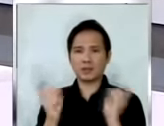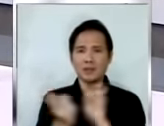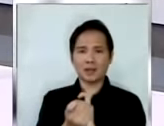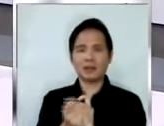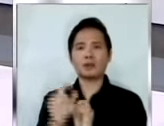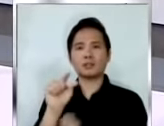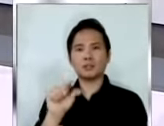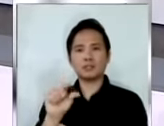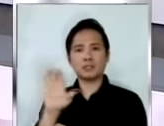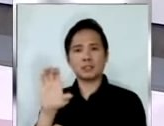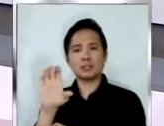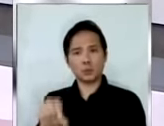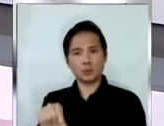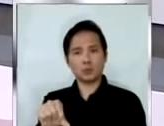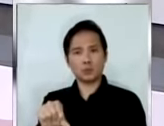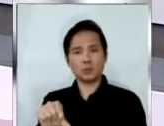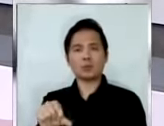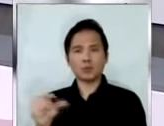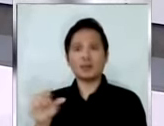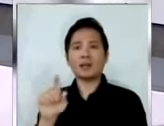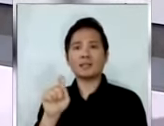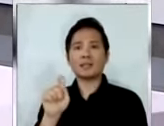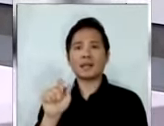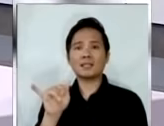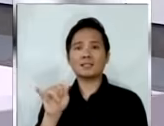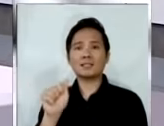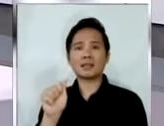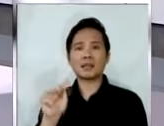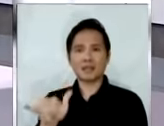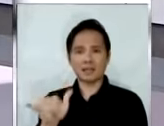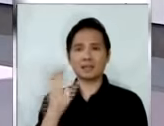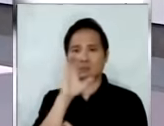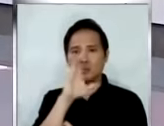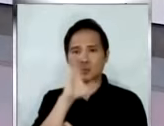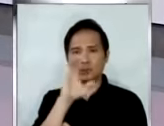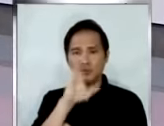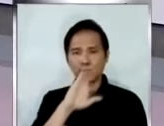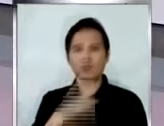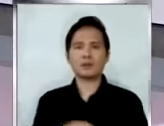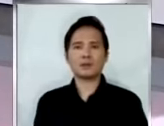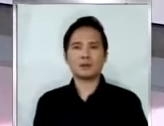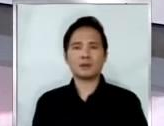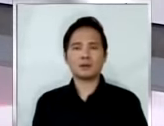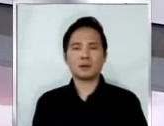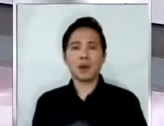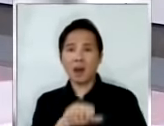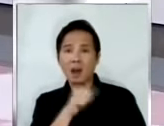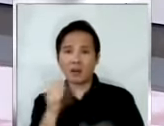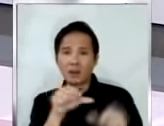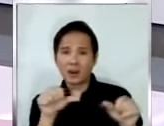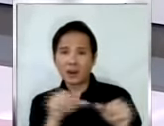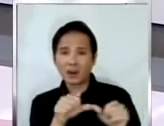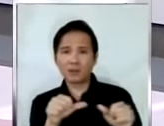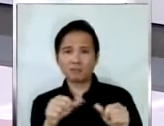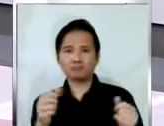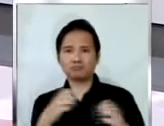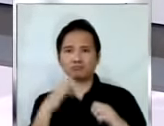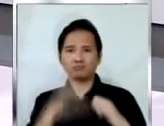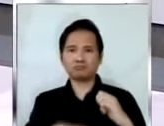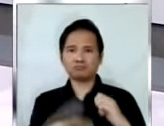ang lungsod ng Talisay sa Cebu. Sa kalapit na Cebu City naman, naka-ECQ. Ipinagbawal muna ang paglabas